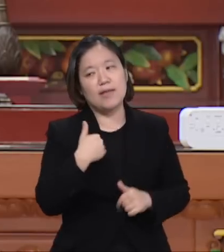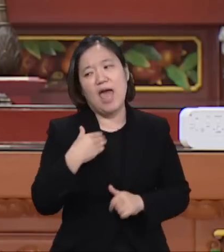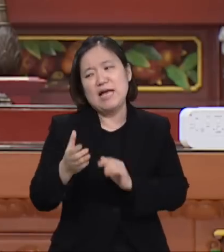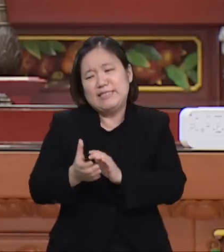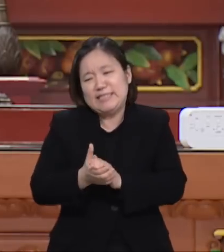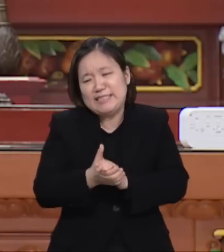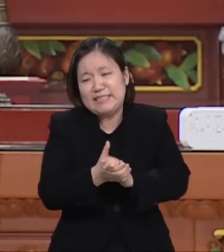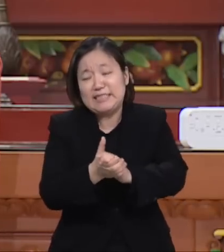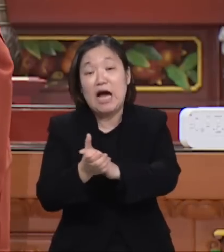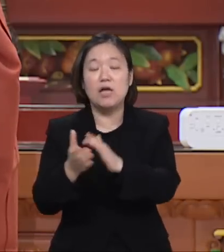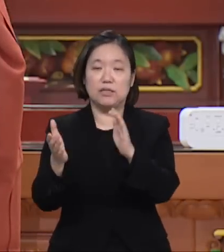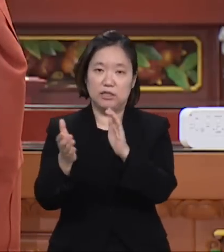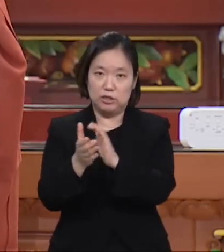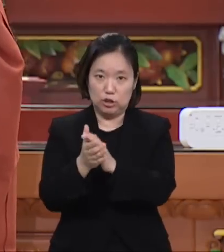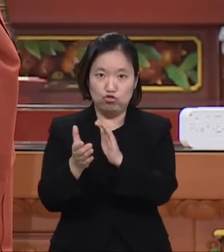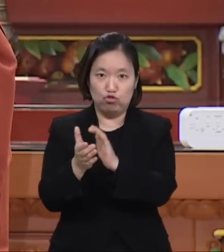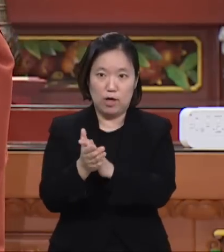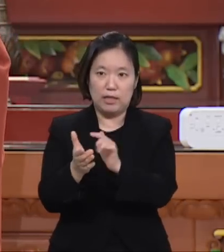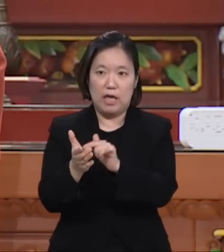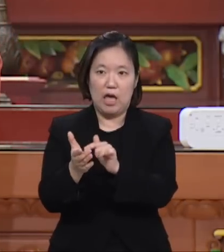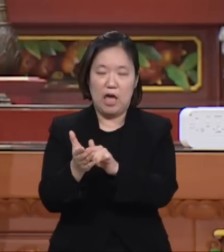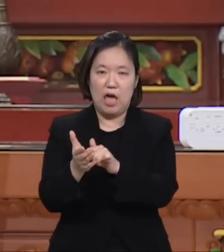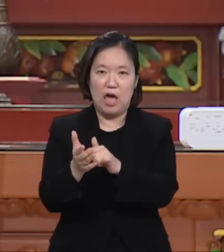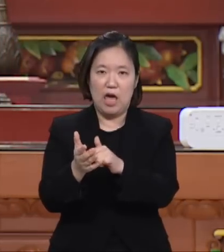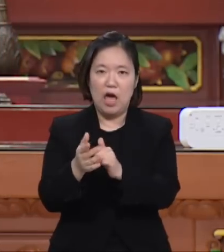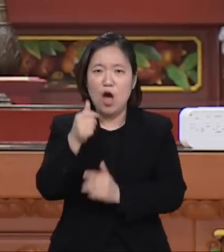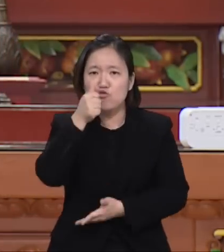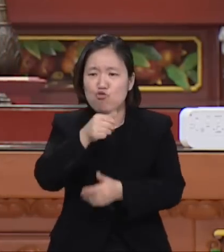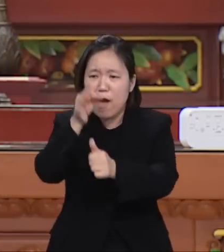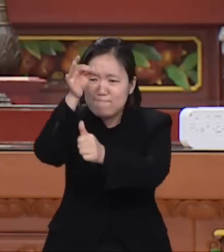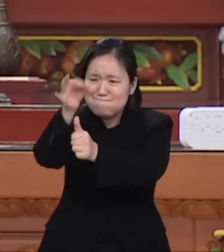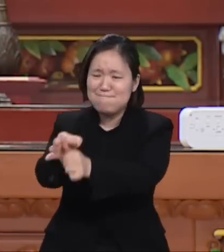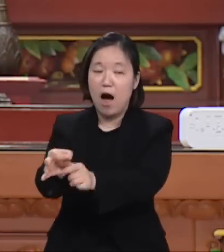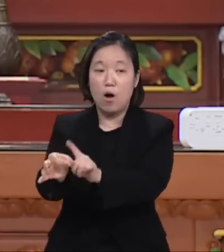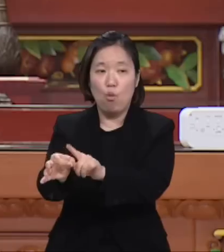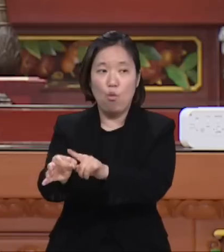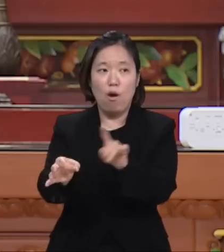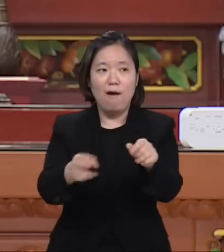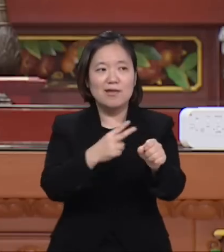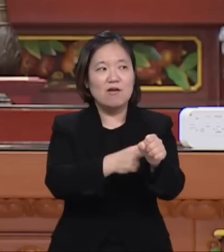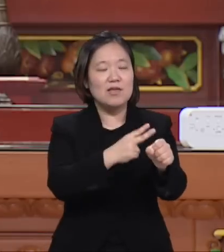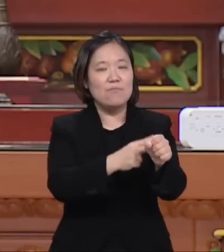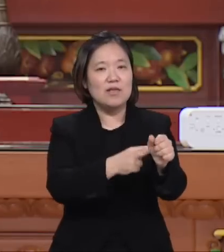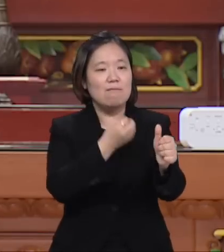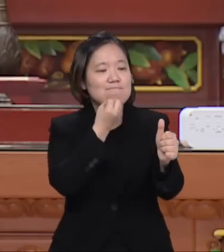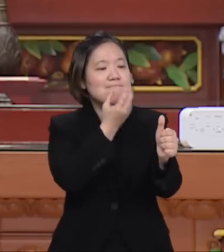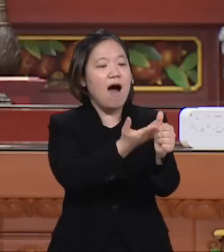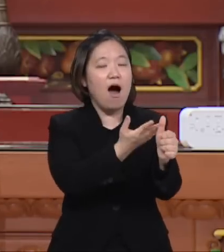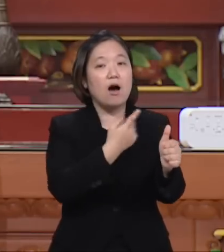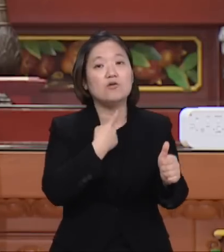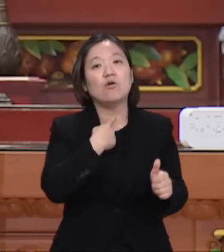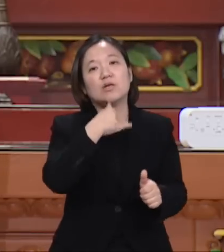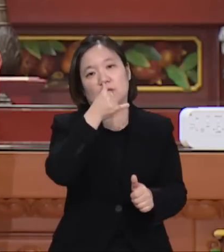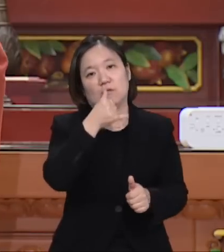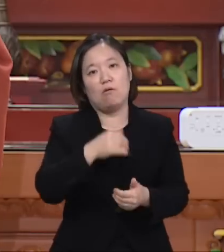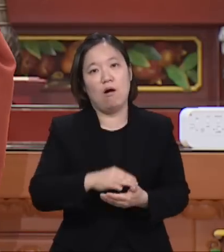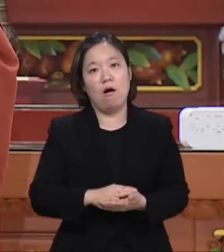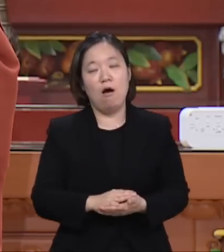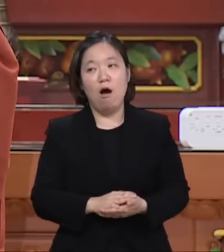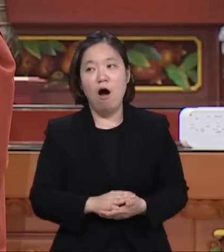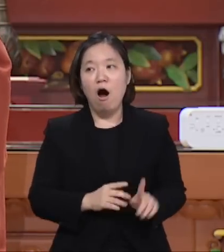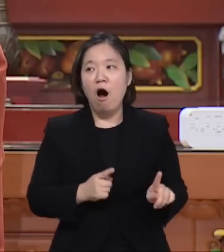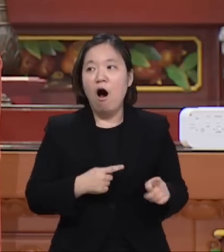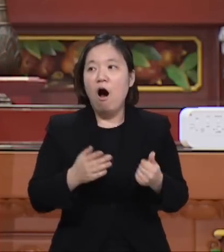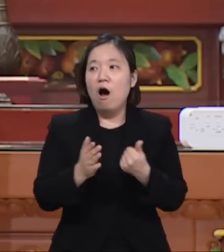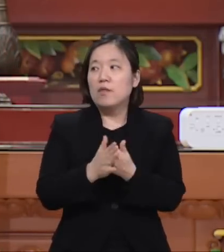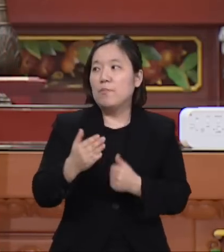지내던 친구한테 누명을 씌우고 선생님한테 고자질한 적이 있었대요 그때 깜짝 놀라면서